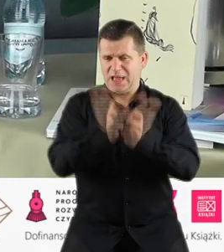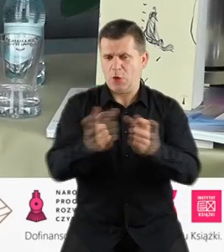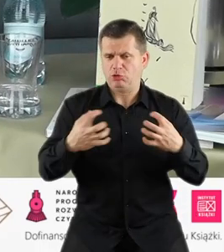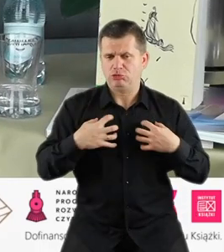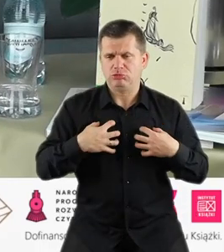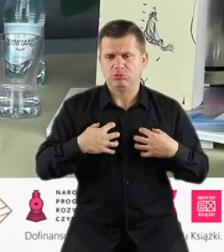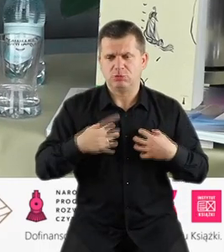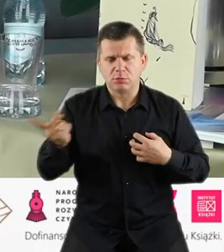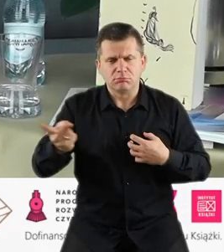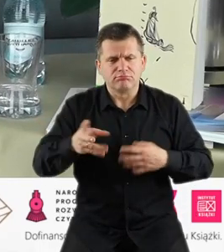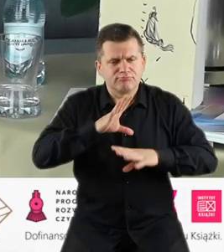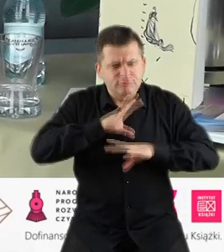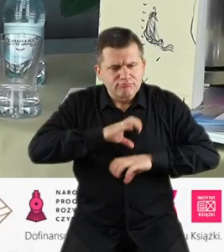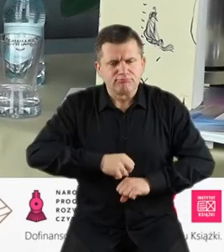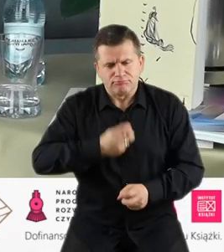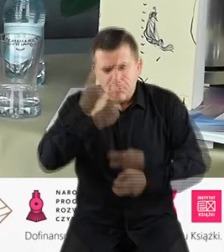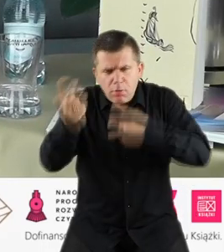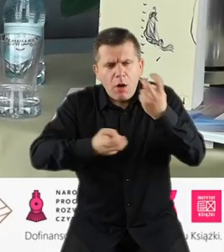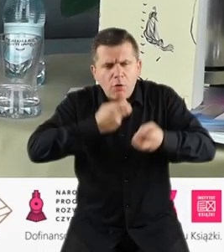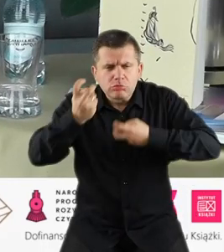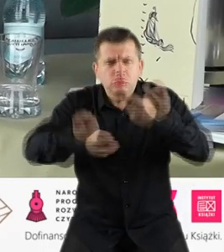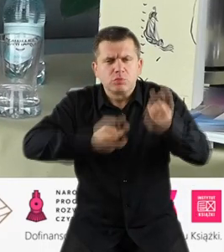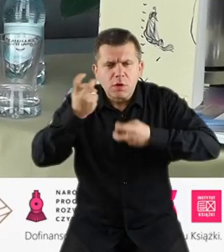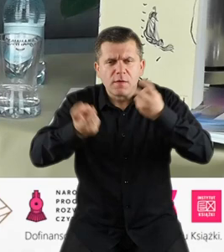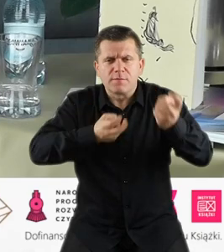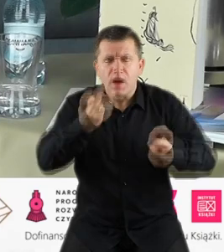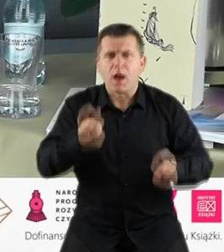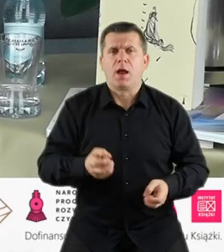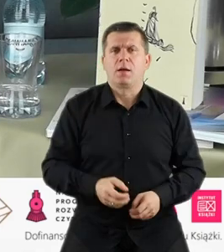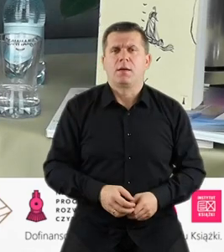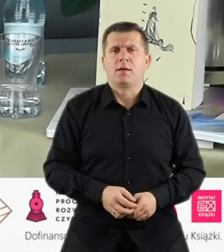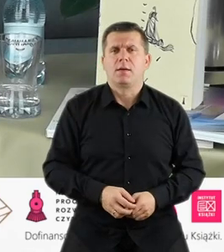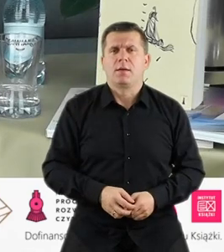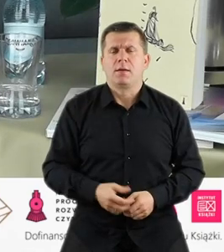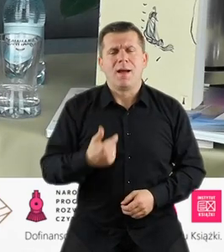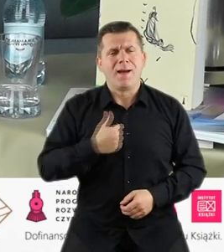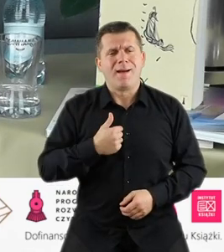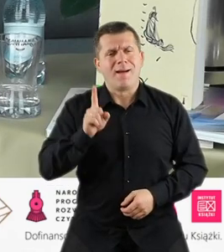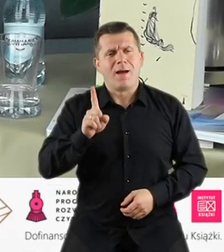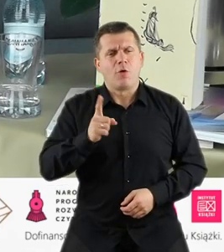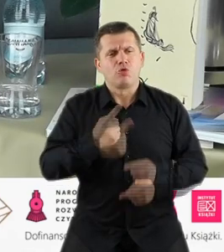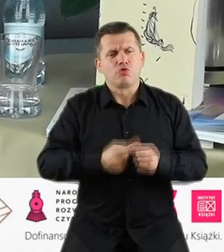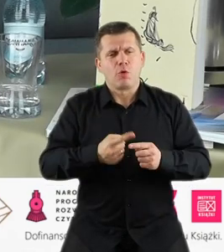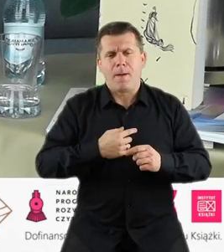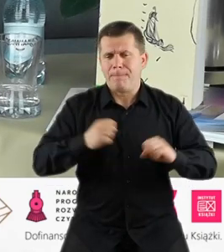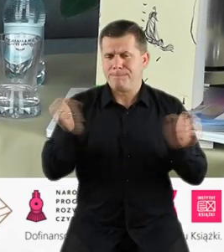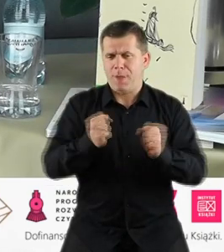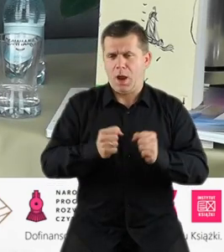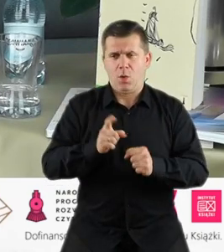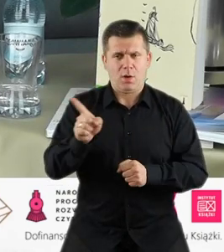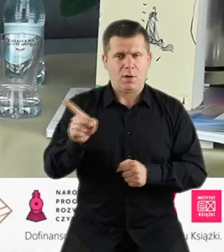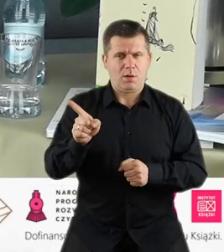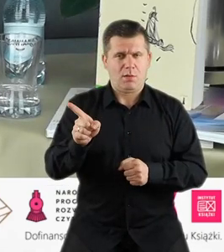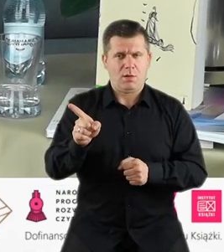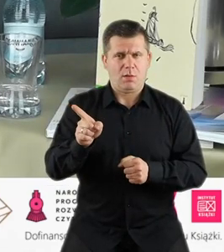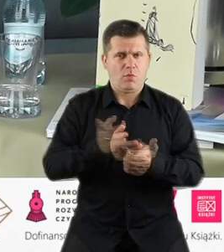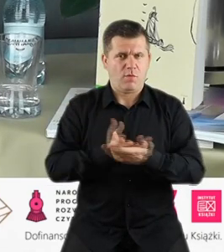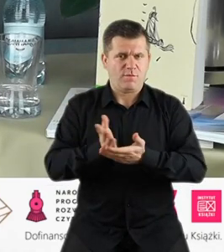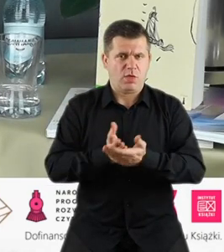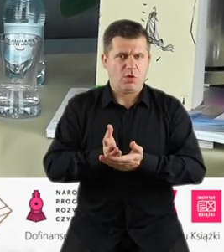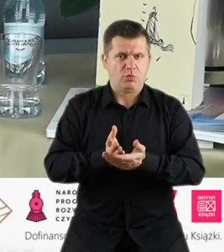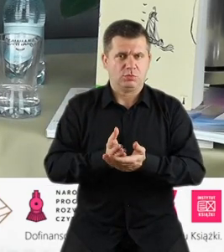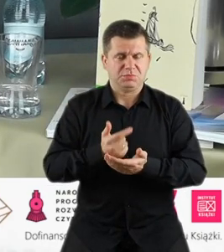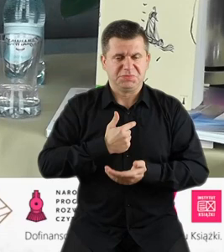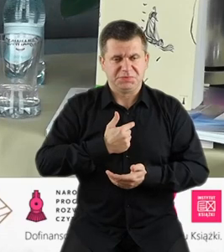całe życie poświęcił na poszukiwanie, ale ja trochę bym się bała mu uwierzyć.